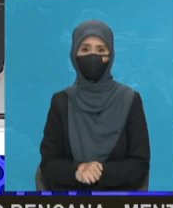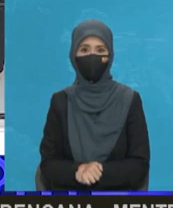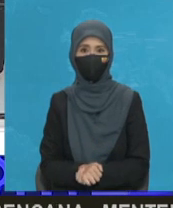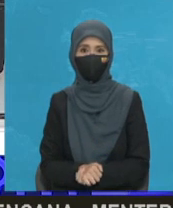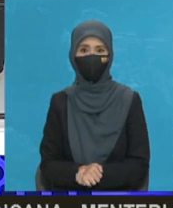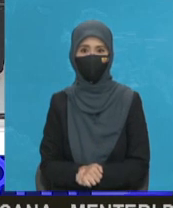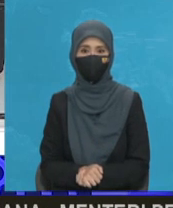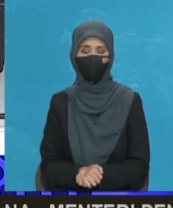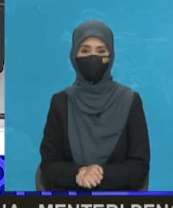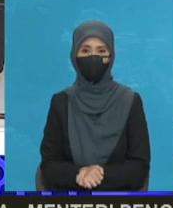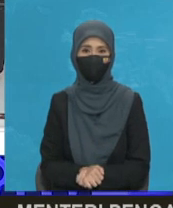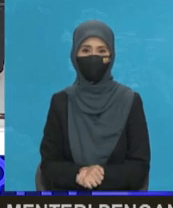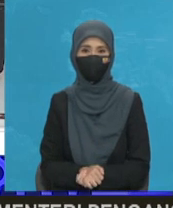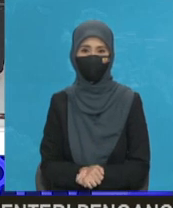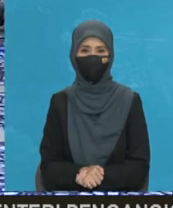magis matang